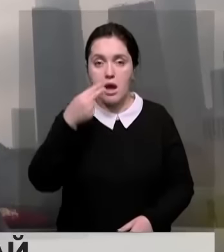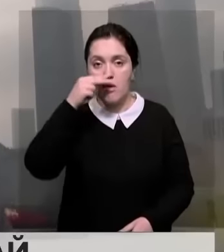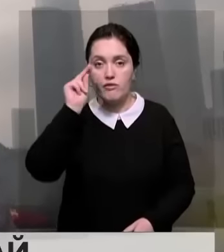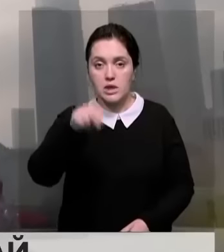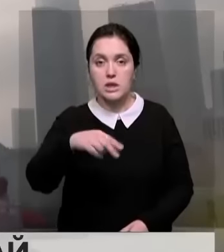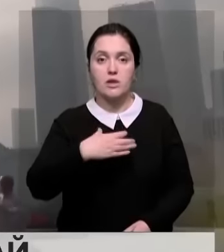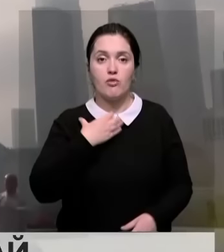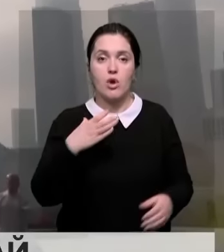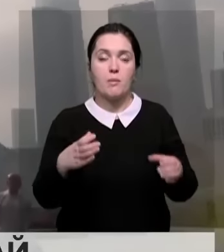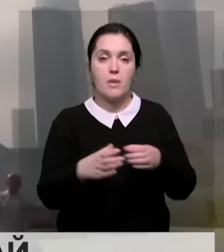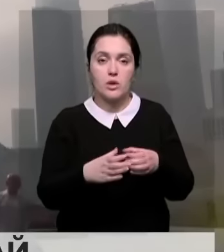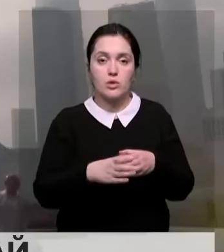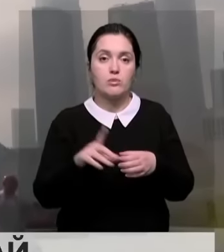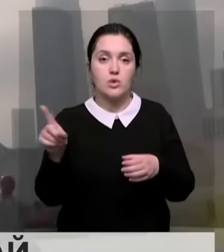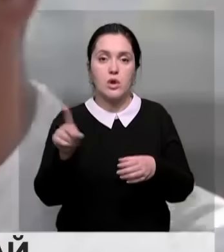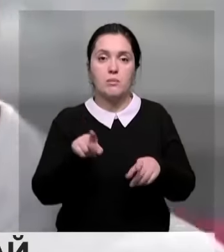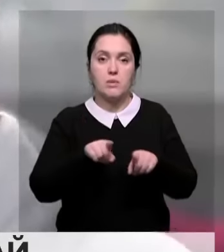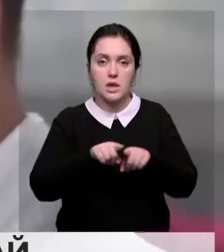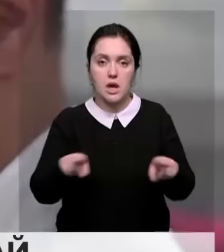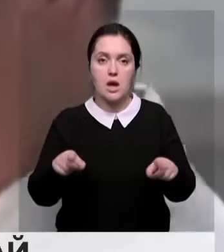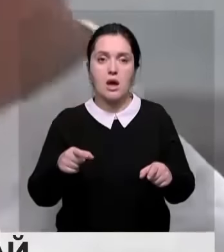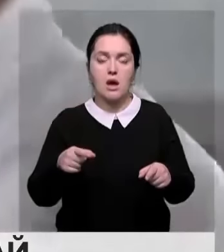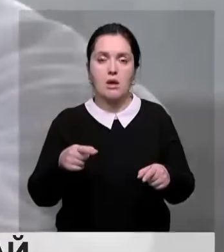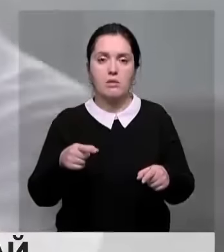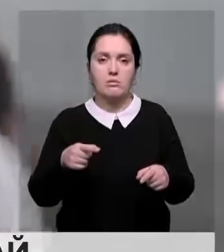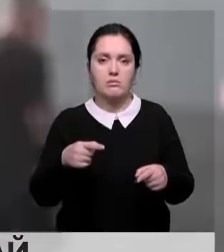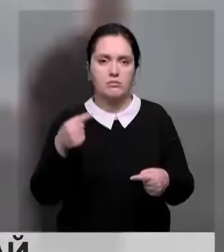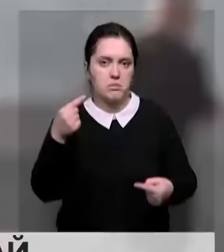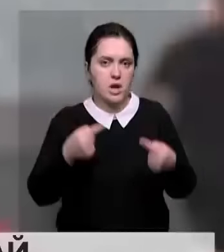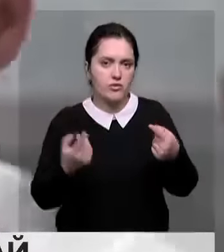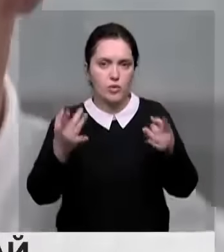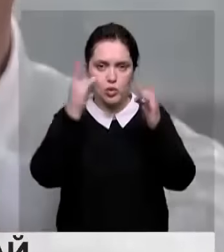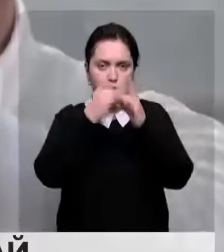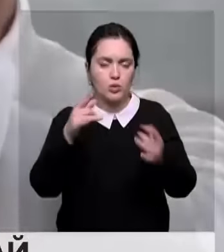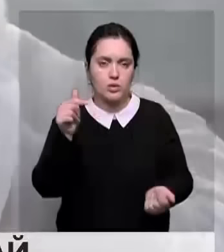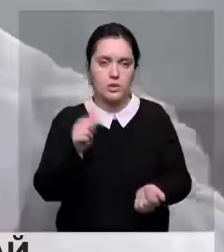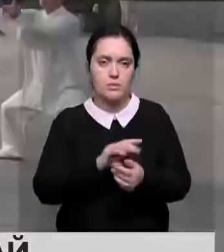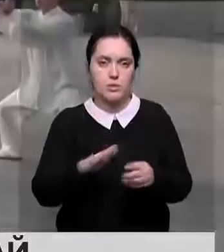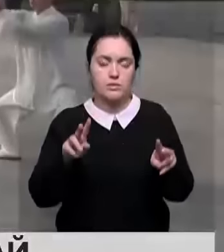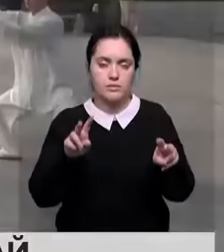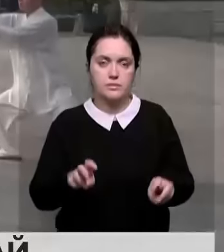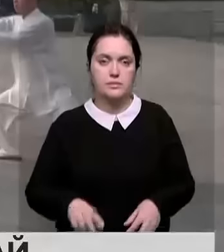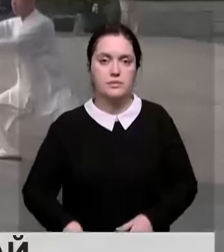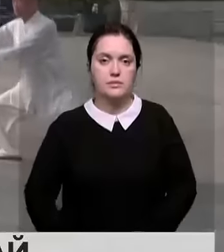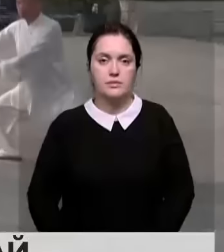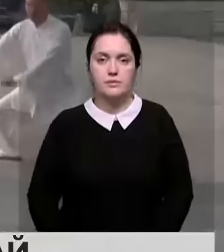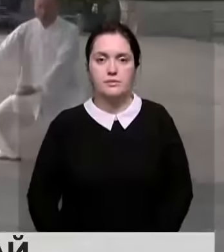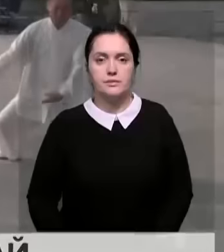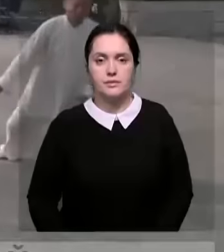страны обвинили страховую компанию в том, что она продвигает противоречивую культуру.